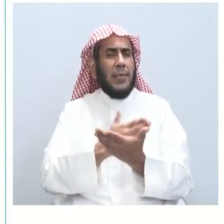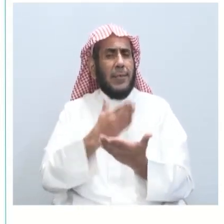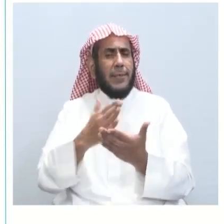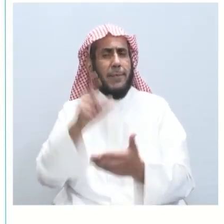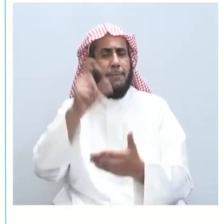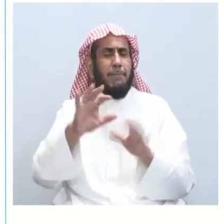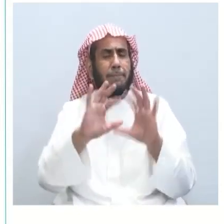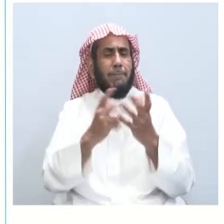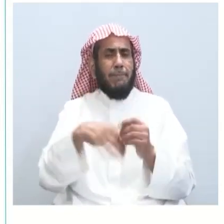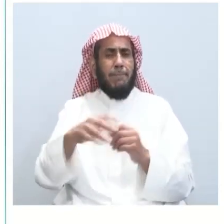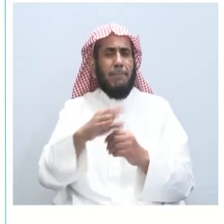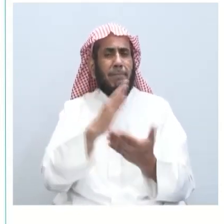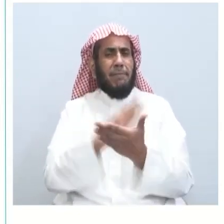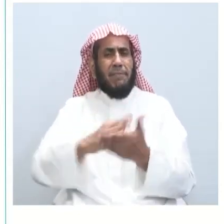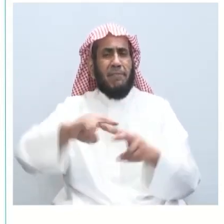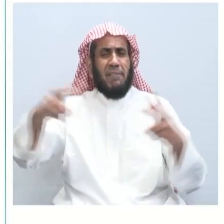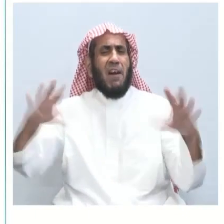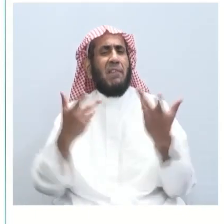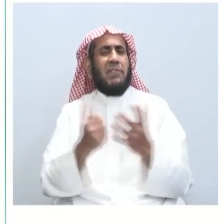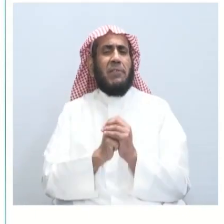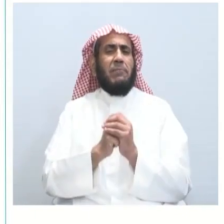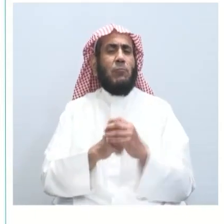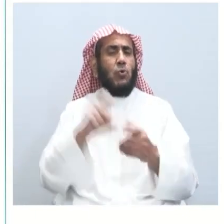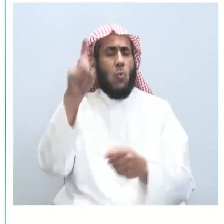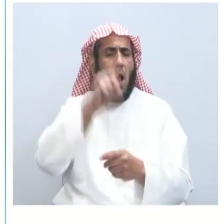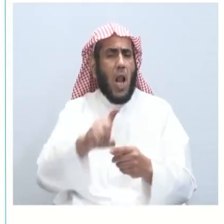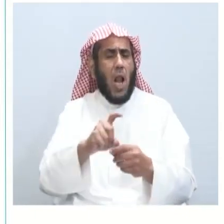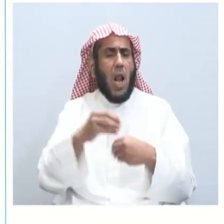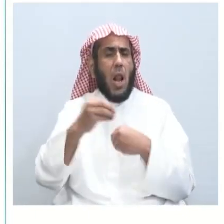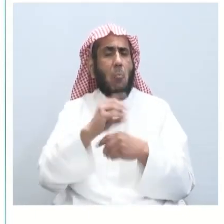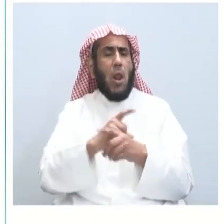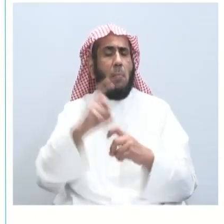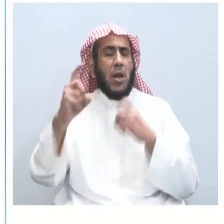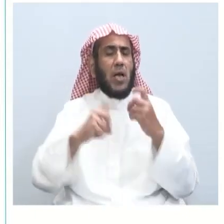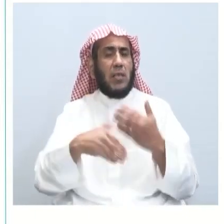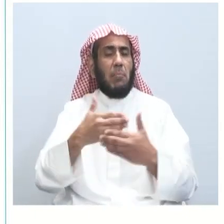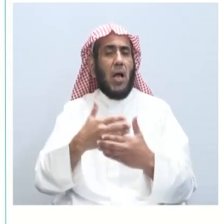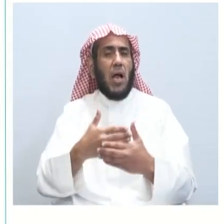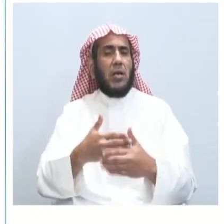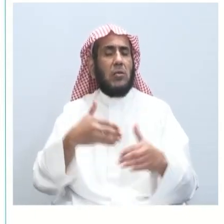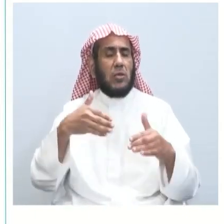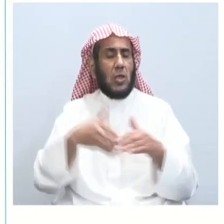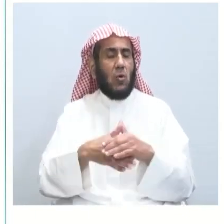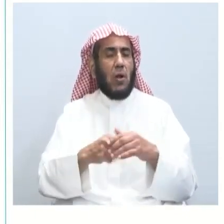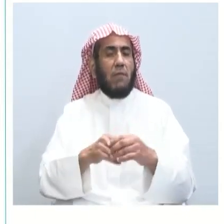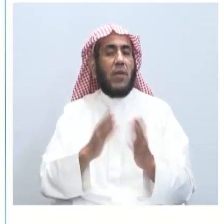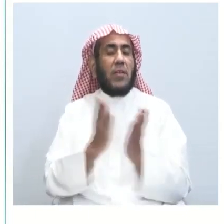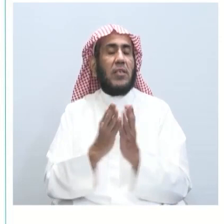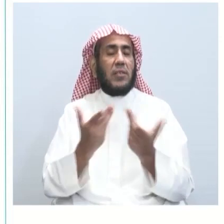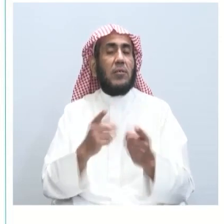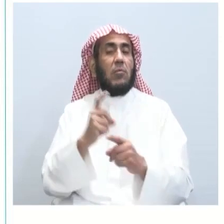الى قطاعات متنوعه سؤال للنقاش قبل ان نخوض في ثنايا هذا